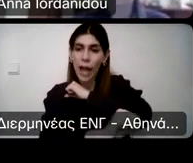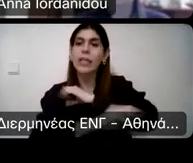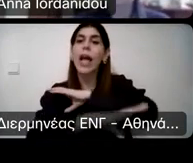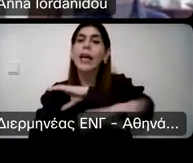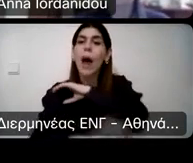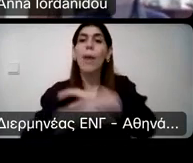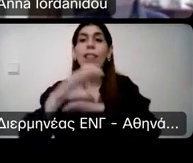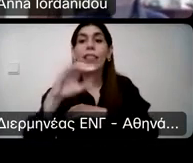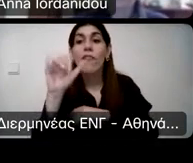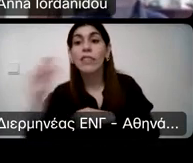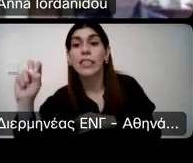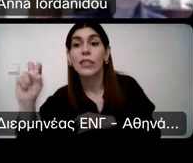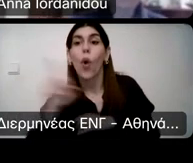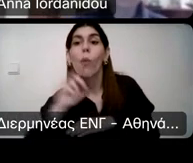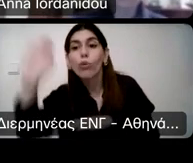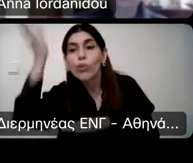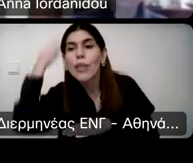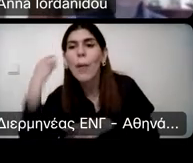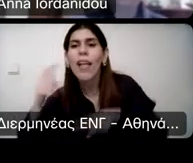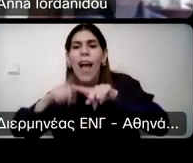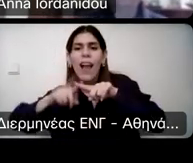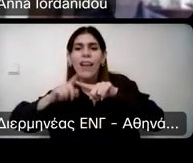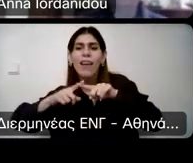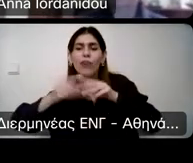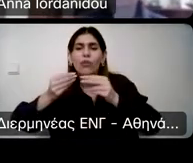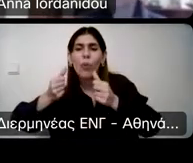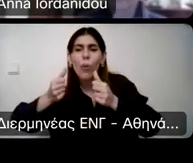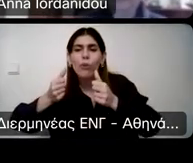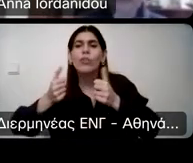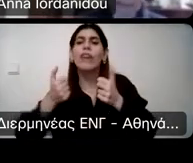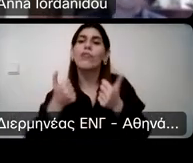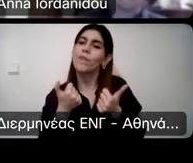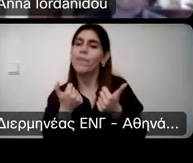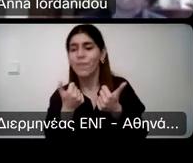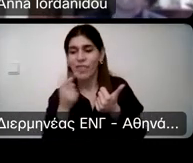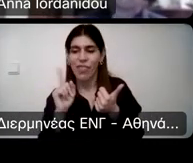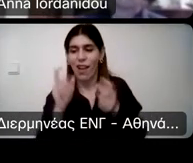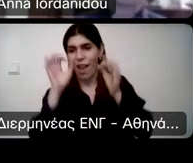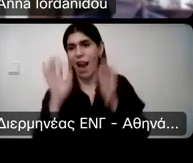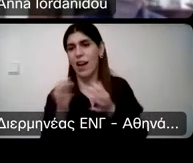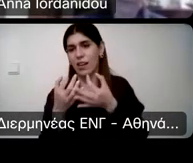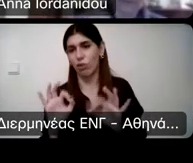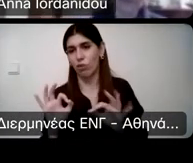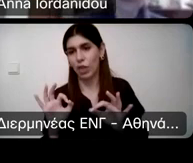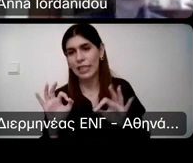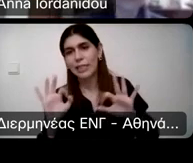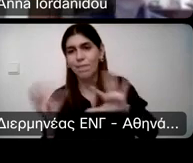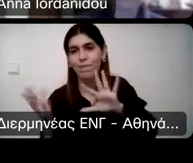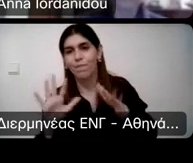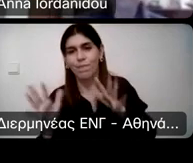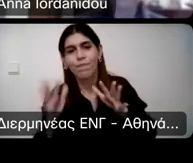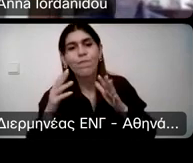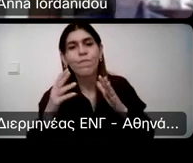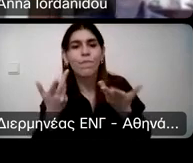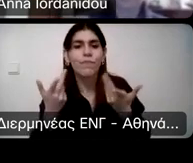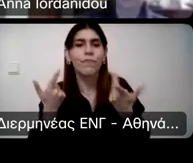δυνατόν. Εδώ υπάρχει και η πρόταση της που την συναντάμε αρκετά συχνά στο διαδίκτυο για τη